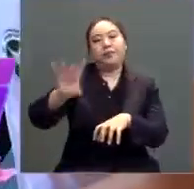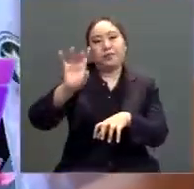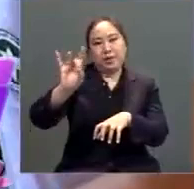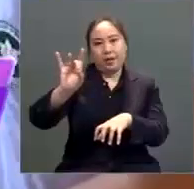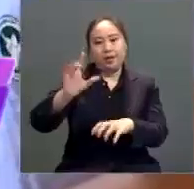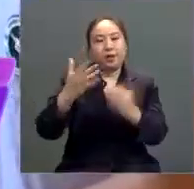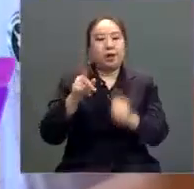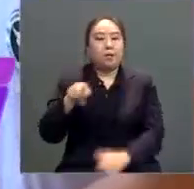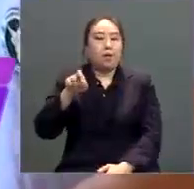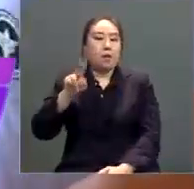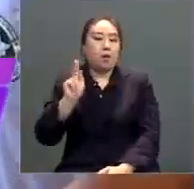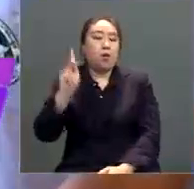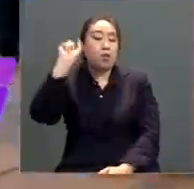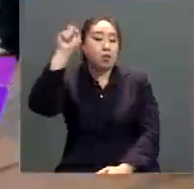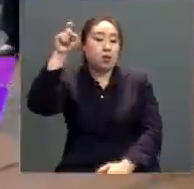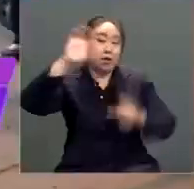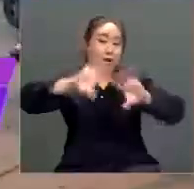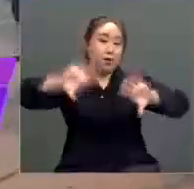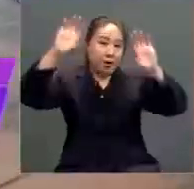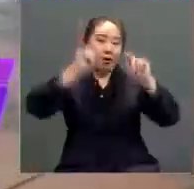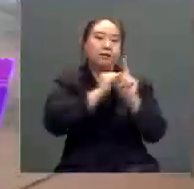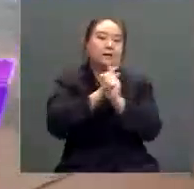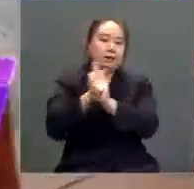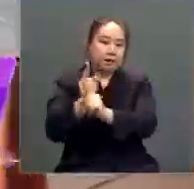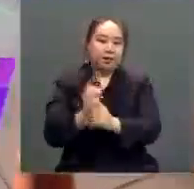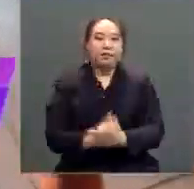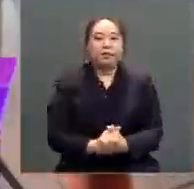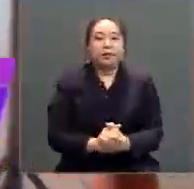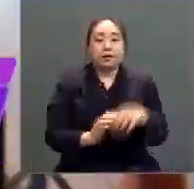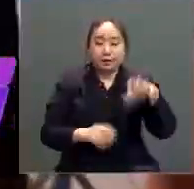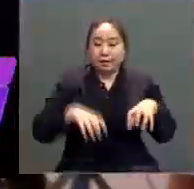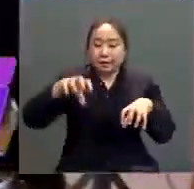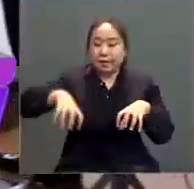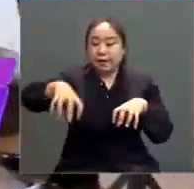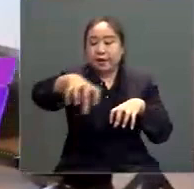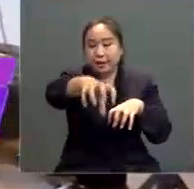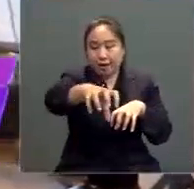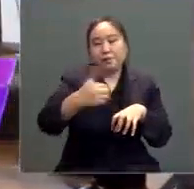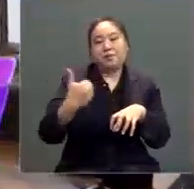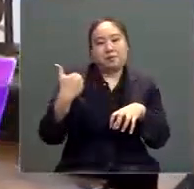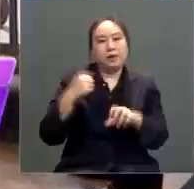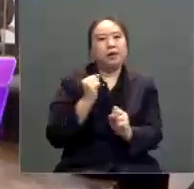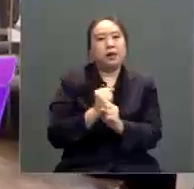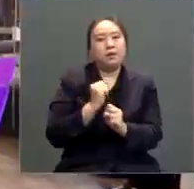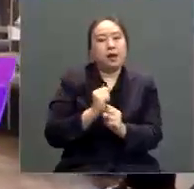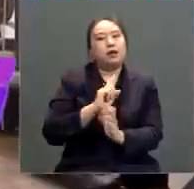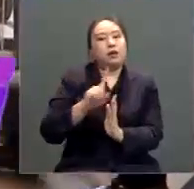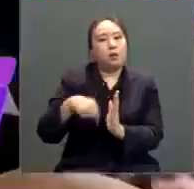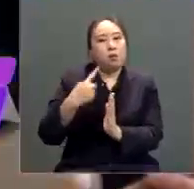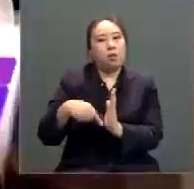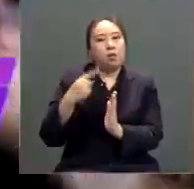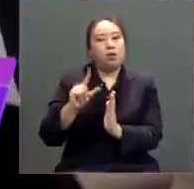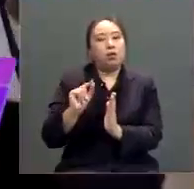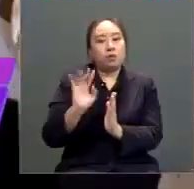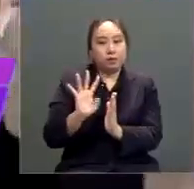คำสั่งพรกฉุกเฉินของรัฐบาลอย่างเคร่งครัดซึ่งในแต่ละด่านนะคะก็จะมีการทำงานกันตลอด24ชั่วโม